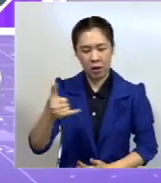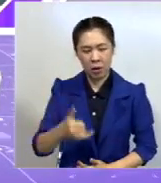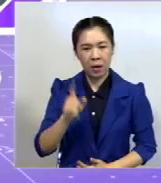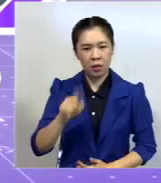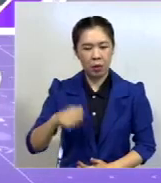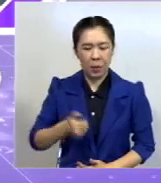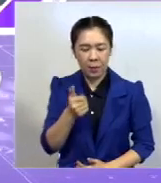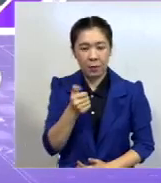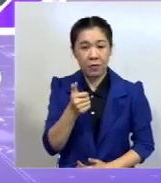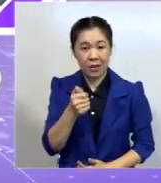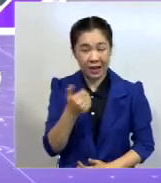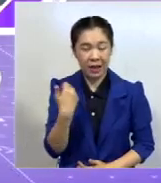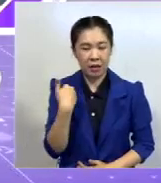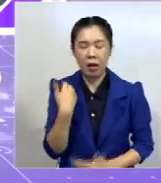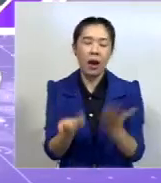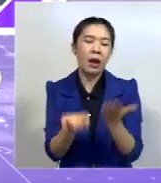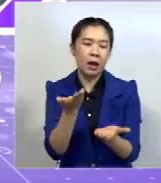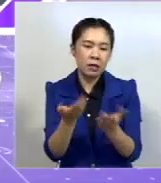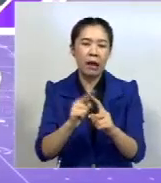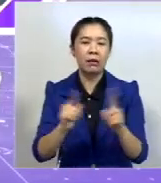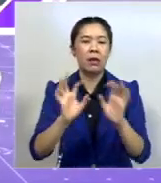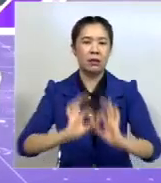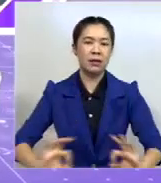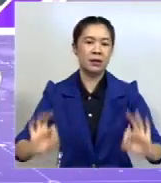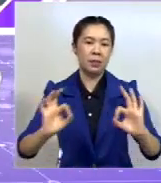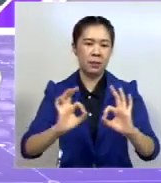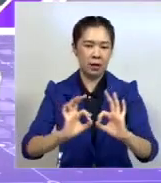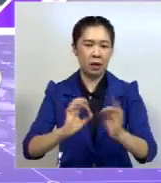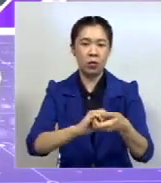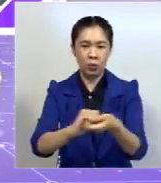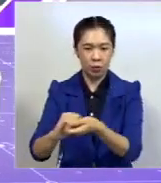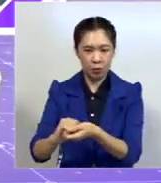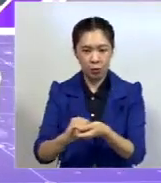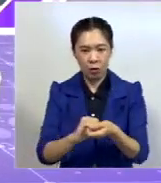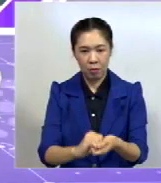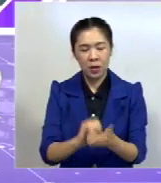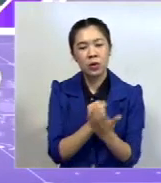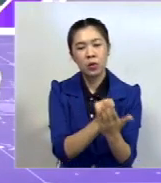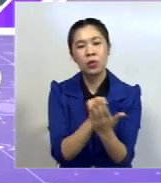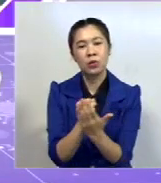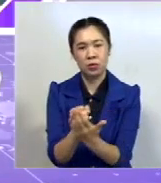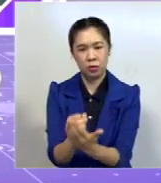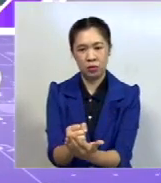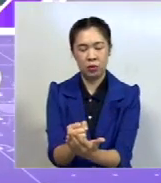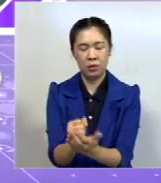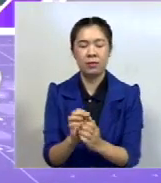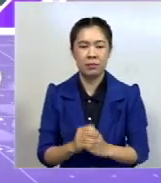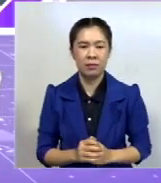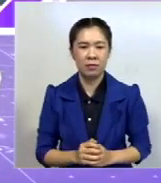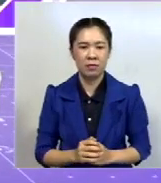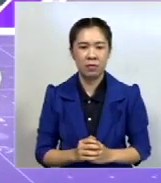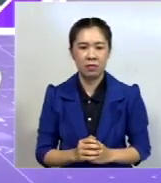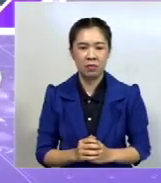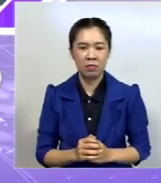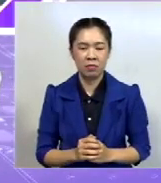แช็กอะไรต่างก็สุดแล้วแต่ครับแต่ประเด็นสำคัญที่สุดก็คือขอให้ร่วมมือกันนะครับช่วยกันในประเด็นที่ผมนำเรียนมาสักครู่ว่า